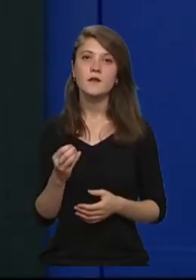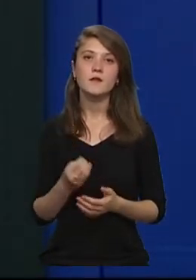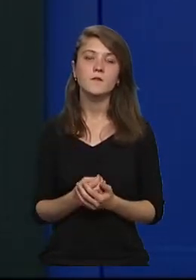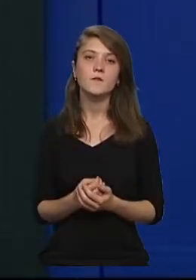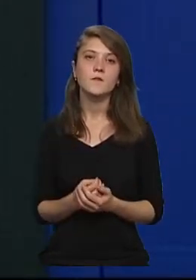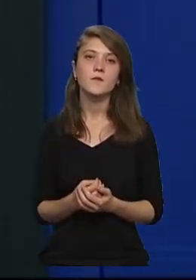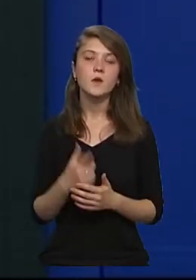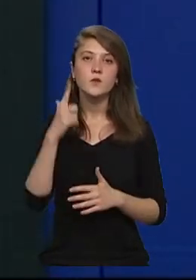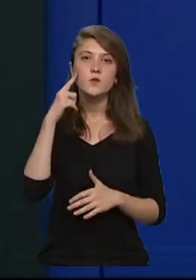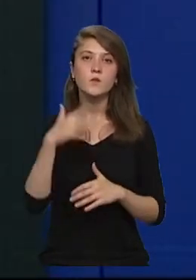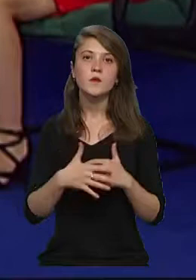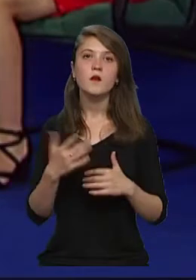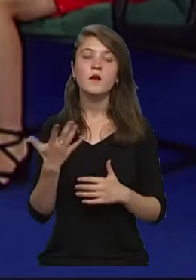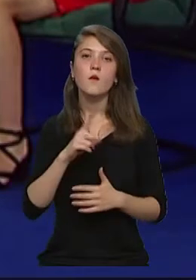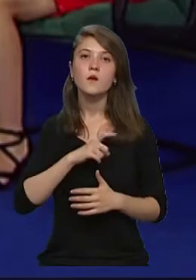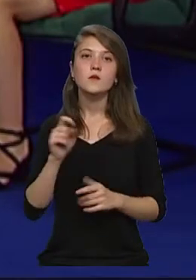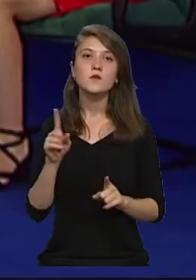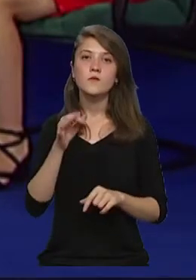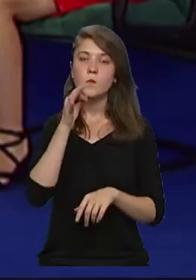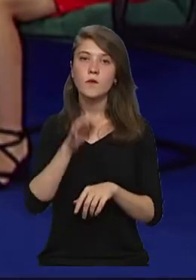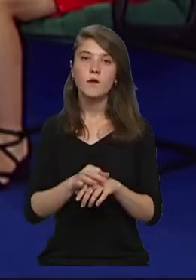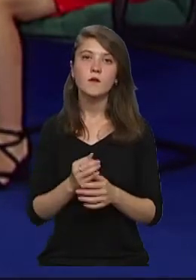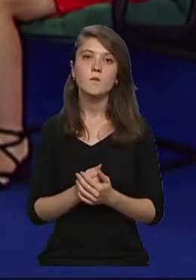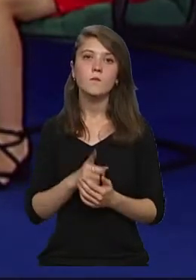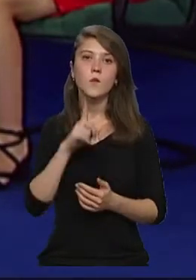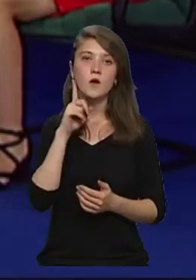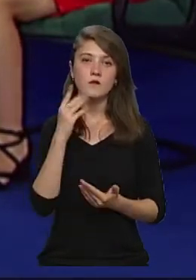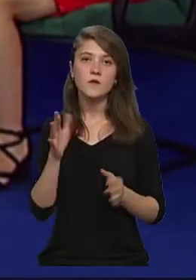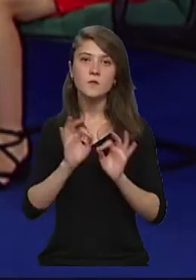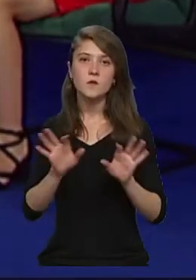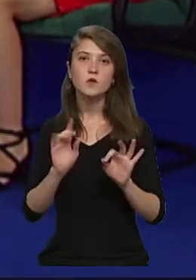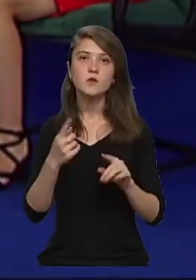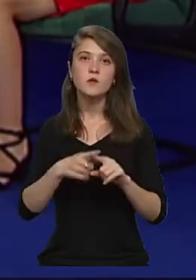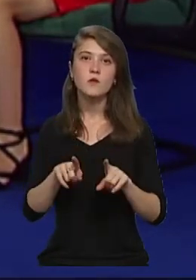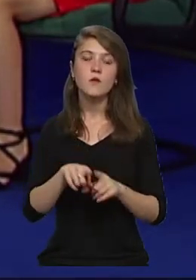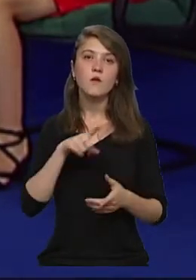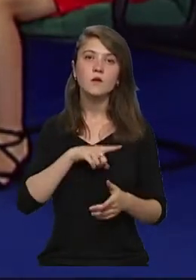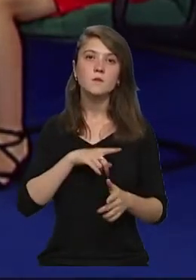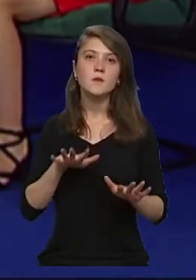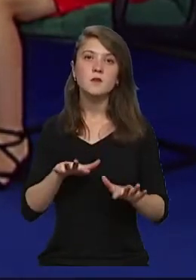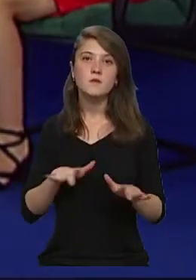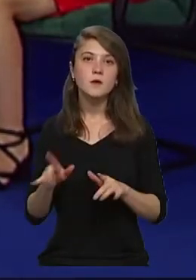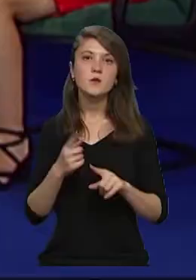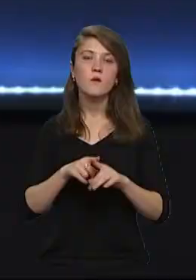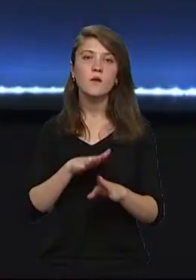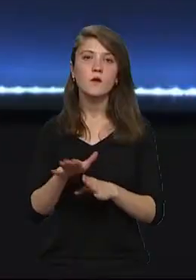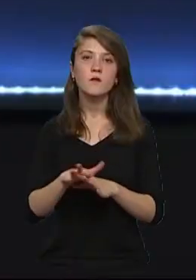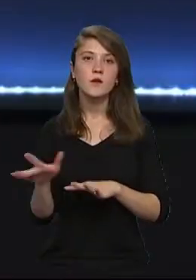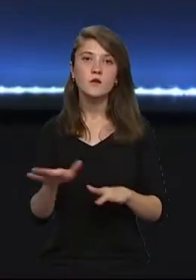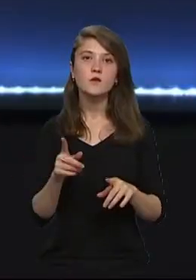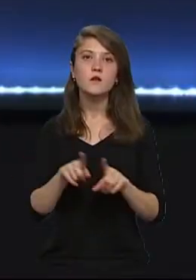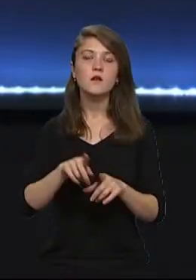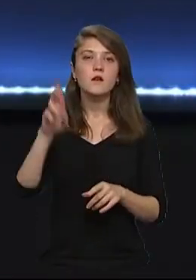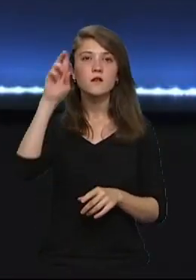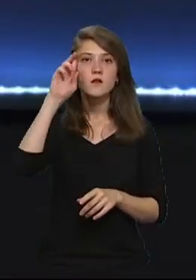розуміє, який орган за що відповідає. Так. Молоді, ви розповідаєте, що таке орган місцевого самоврядування, що таке виконавчі органи влади, що таке